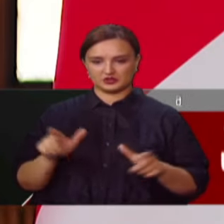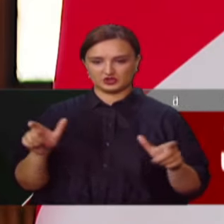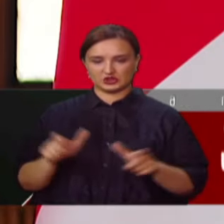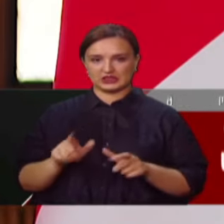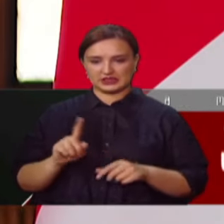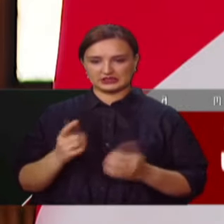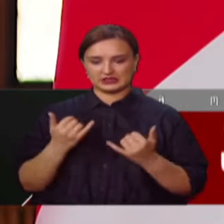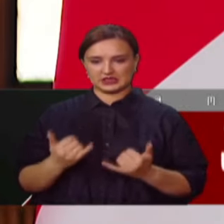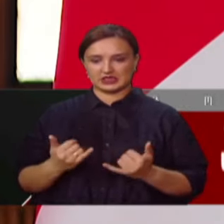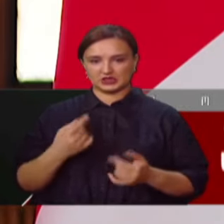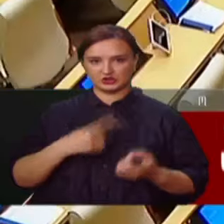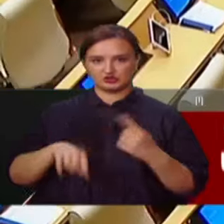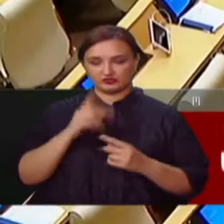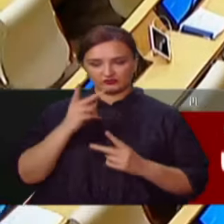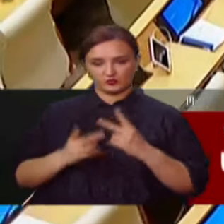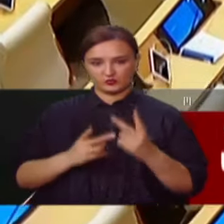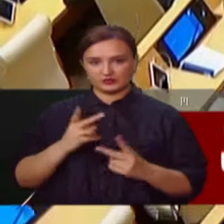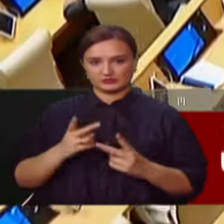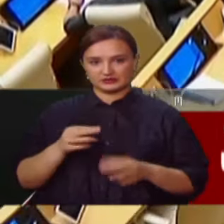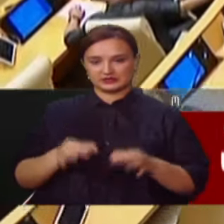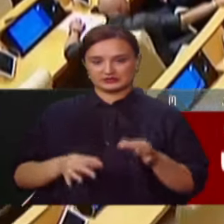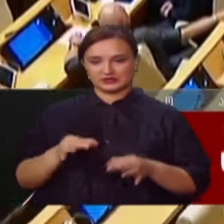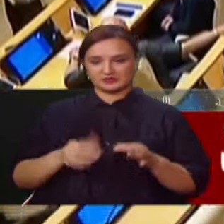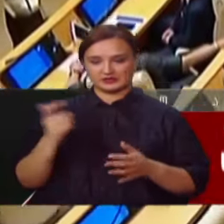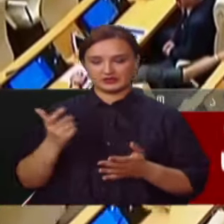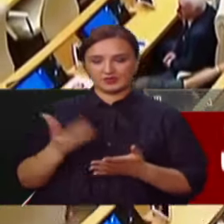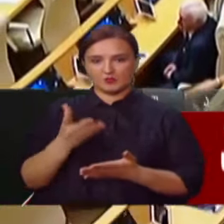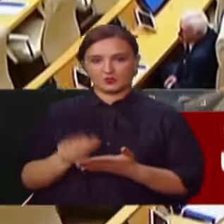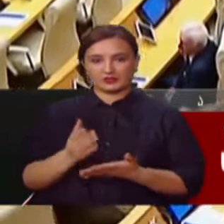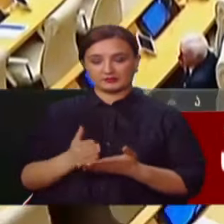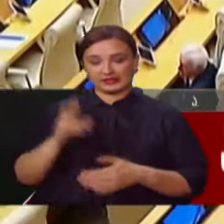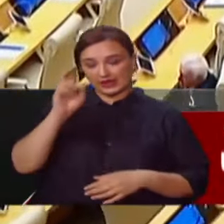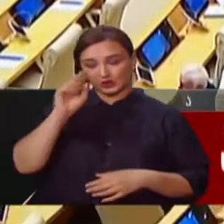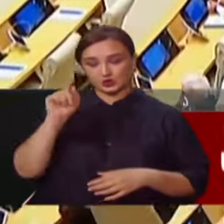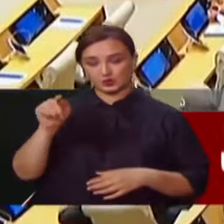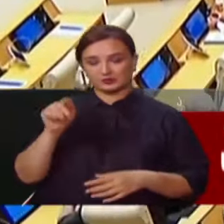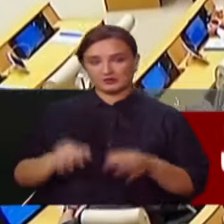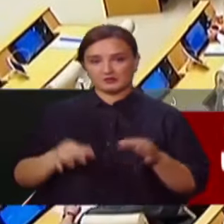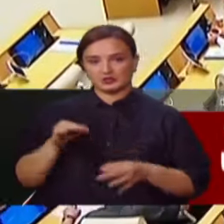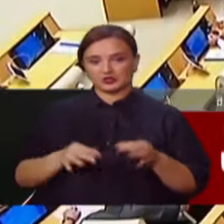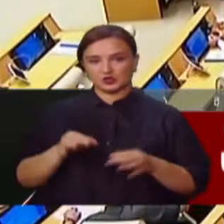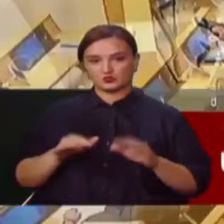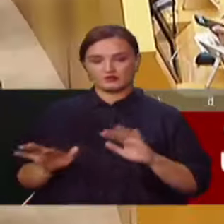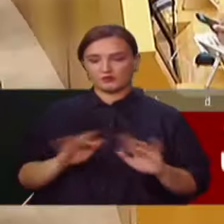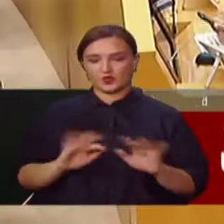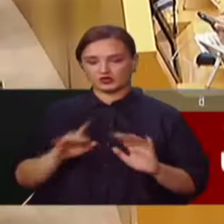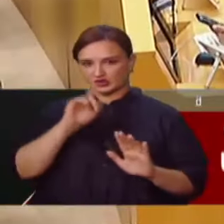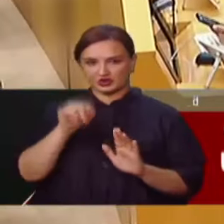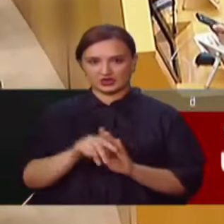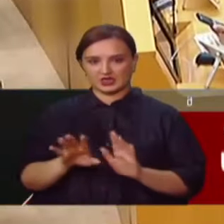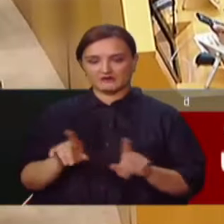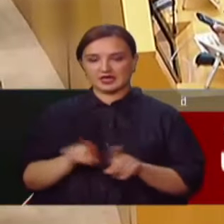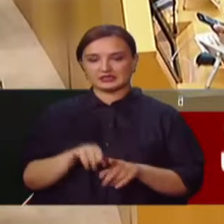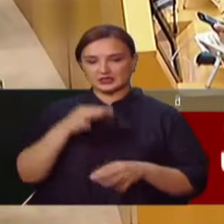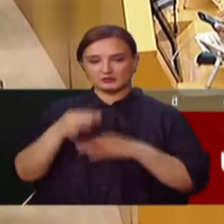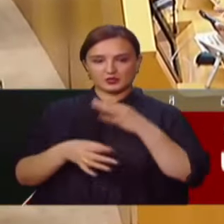რასაც ახლა ჩვენ ვუყურებთ. სასამართლო დამოუკიდებელია და ხელისუფლება მართლმსაჯულების პროცესში არ ერება. ასე